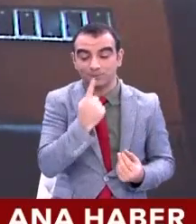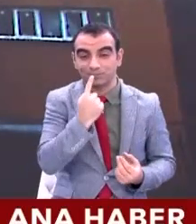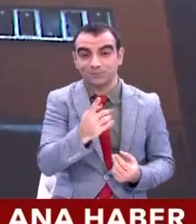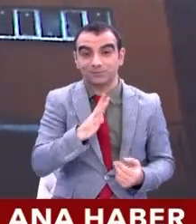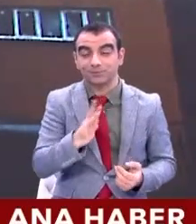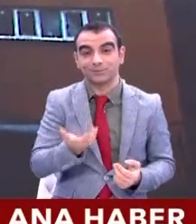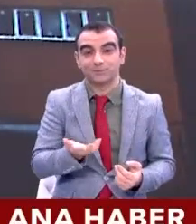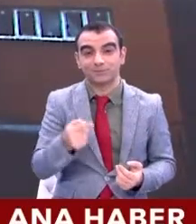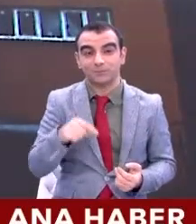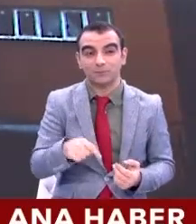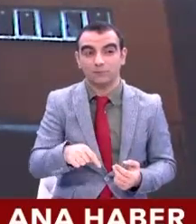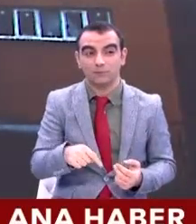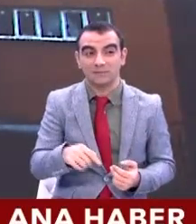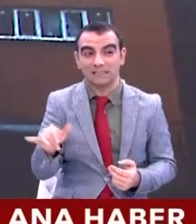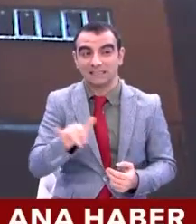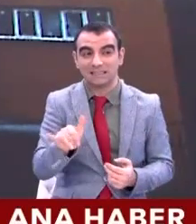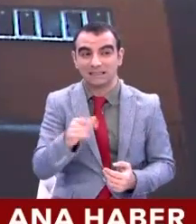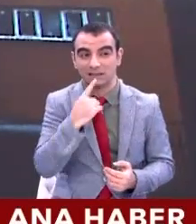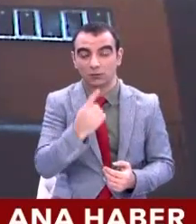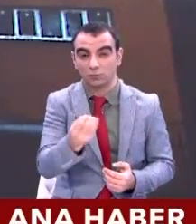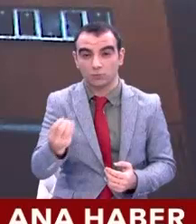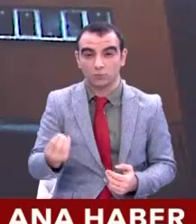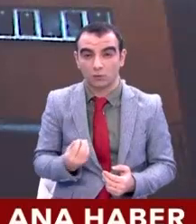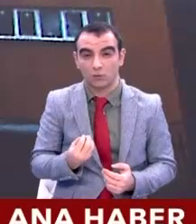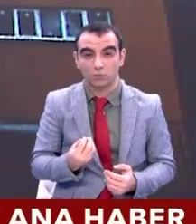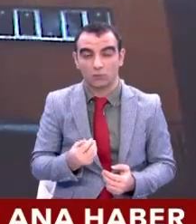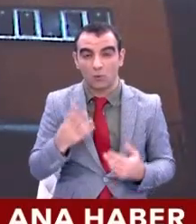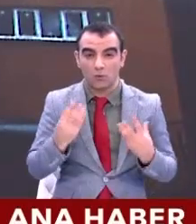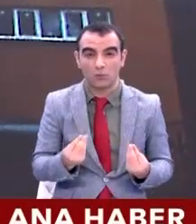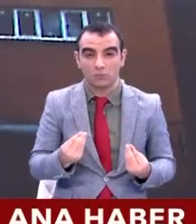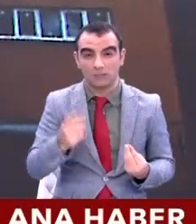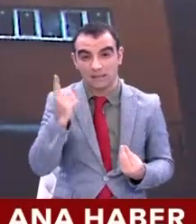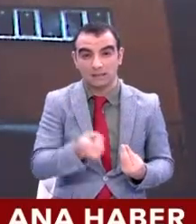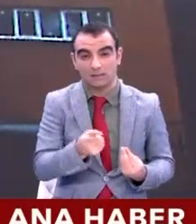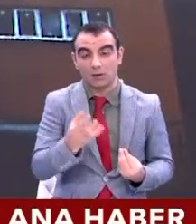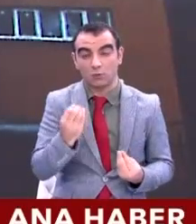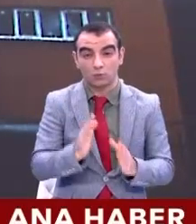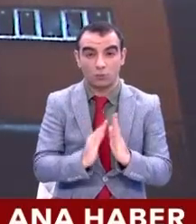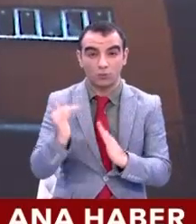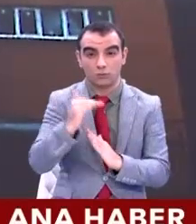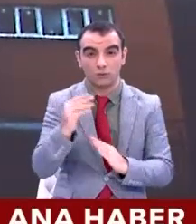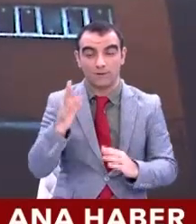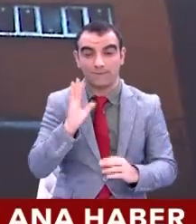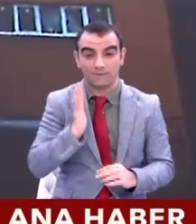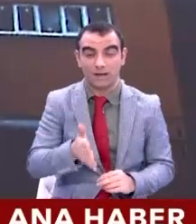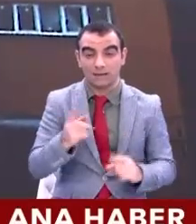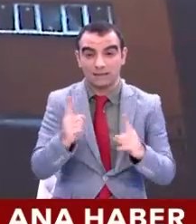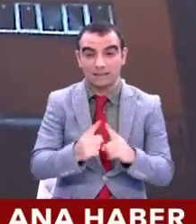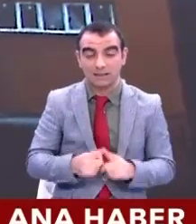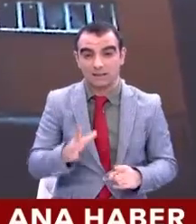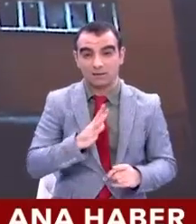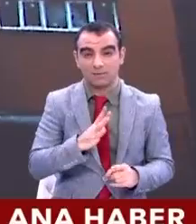diyenler var ama daha da yakınlaştı diyenler çok yani olma ihtimali artık çok yüksek diyen çok sayıda bilim adamı var Türkiye'de